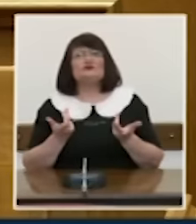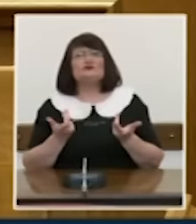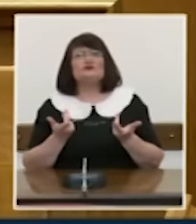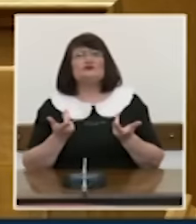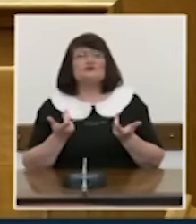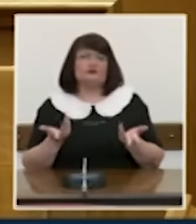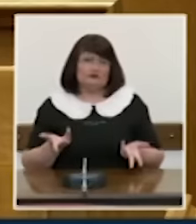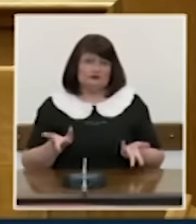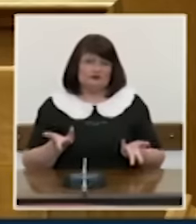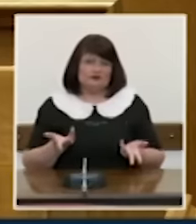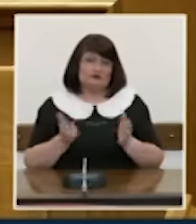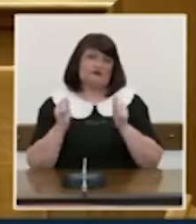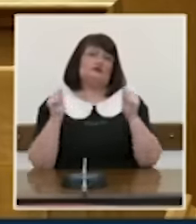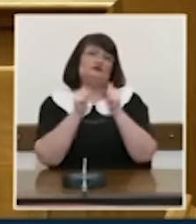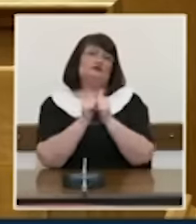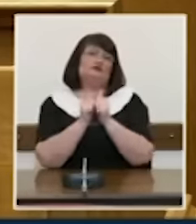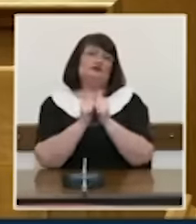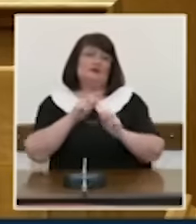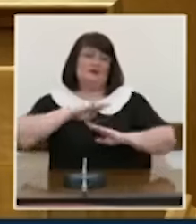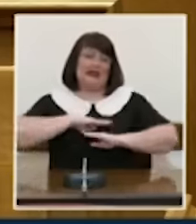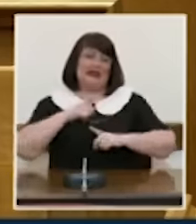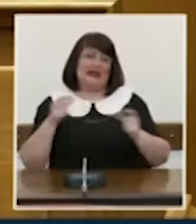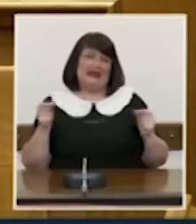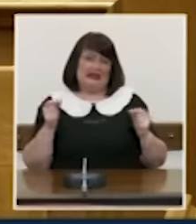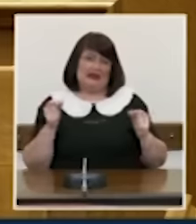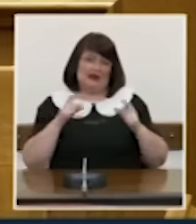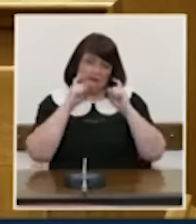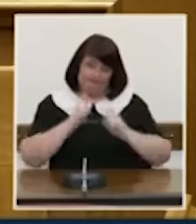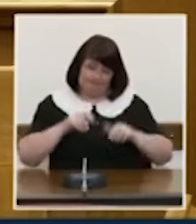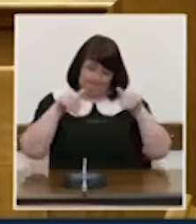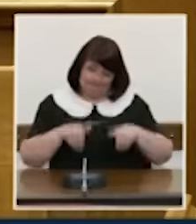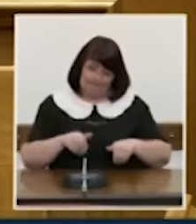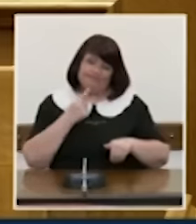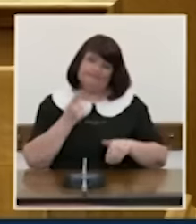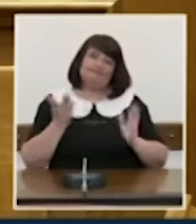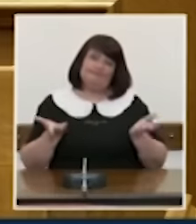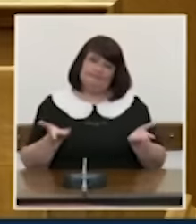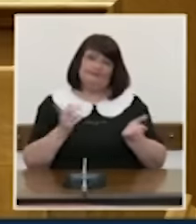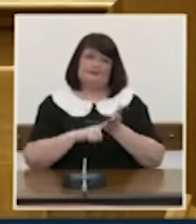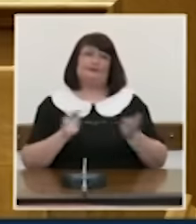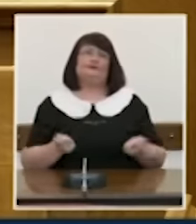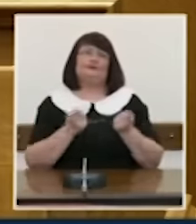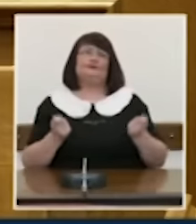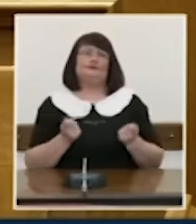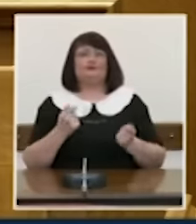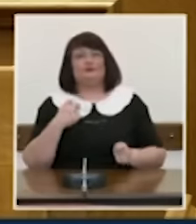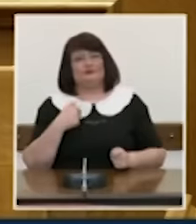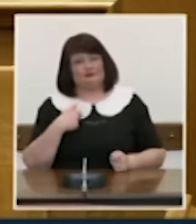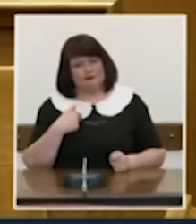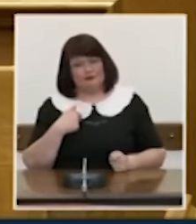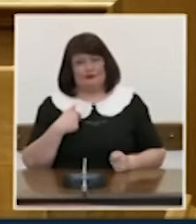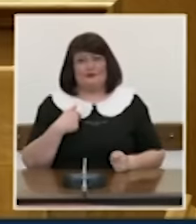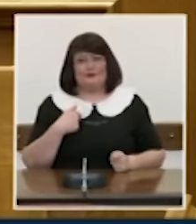τις συμμαχικές, τις νατοικές δηλαδή υποχρεώσεις της και να μπορεί να υπολογίζει, λέτε,